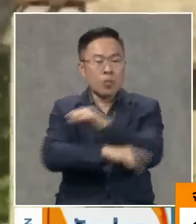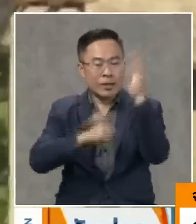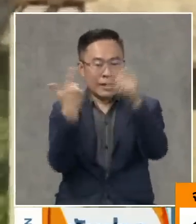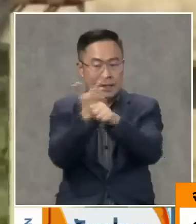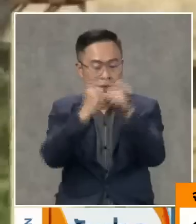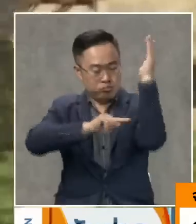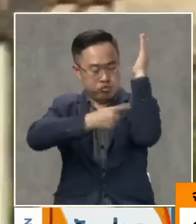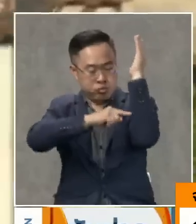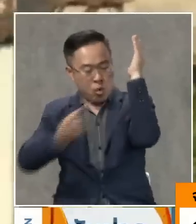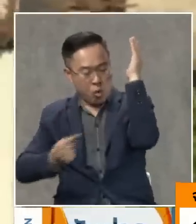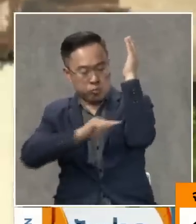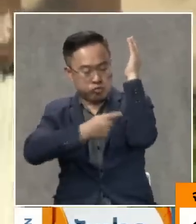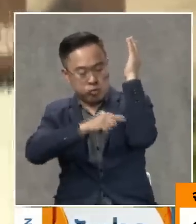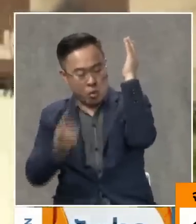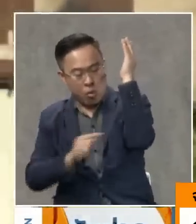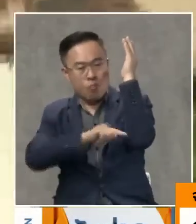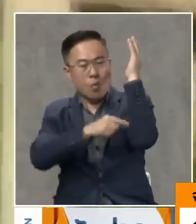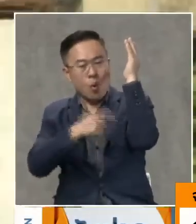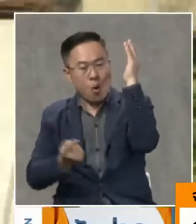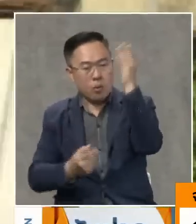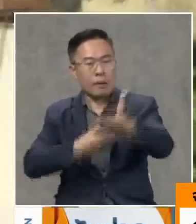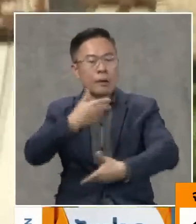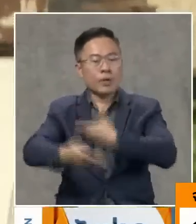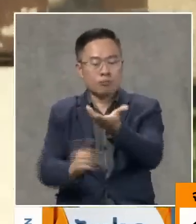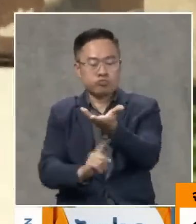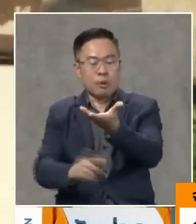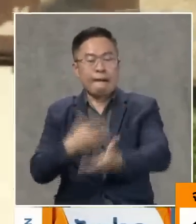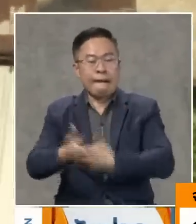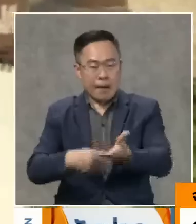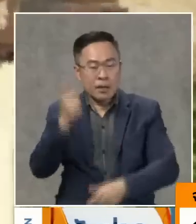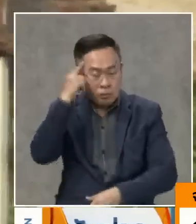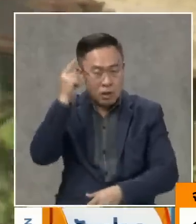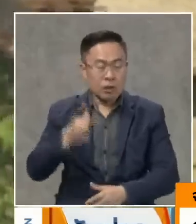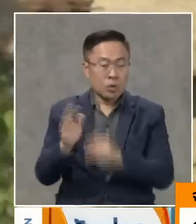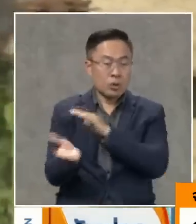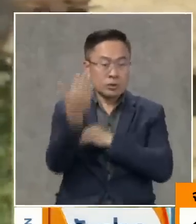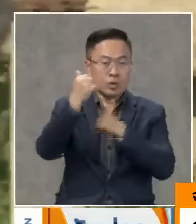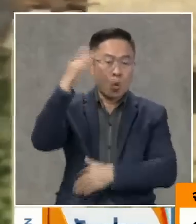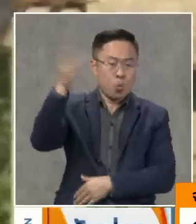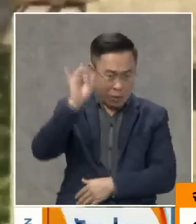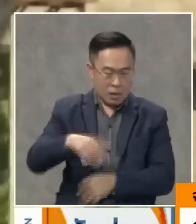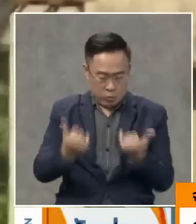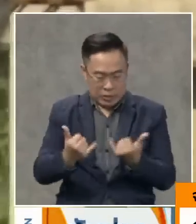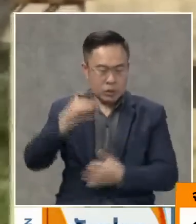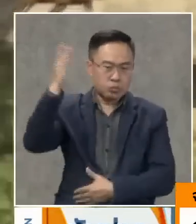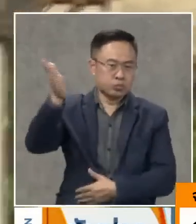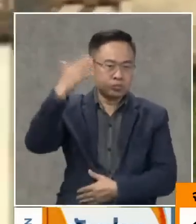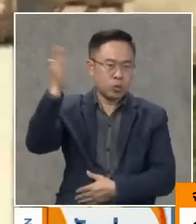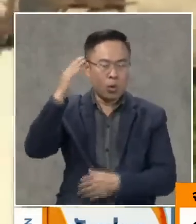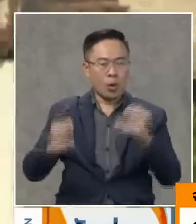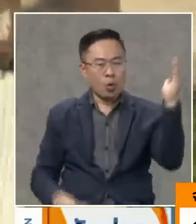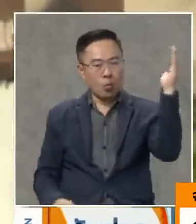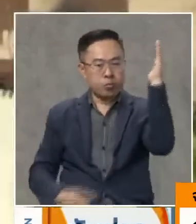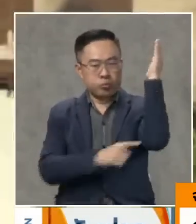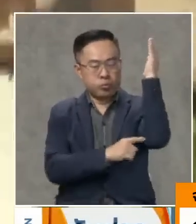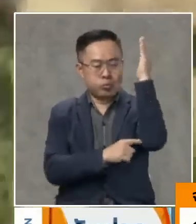ค่ะแล้วเมื่อเช้านี้ก็มีลมกันโชคแรงด้วยนะคะทำให้เสาเกิดการโยกคลอนนะคะน้ำหนักของสายไฟฟ้าด้วย